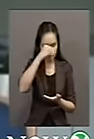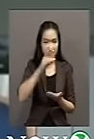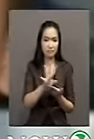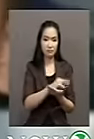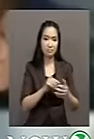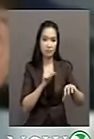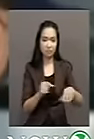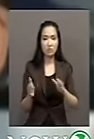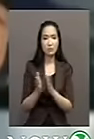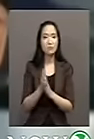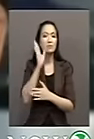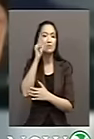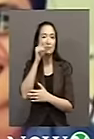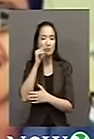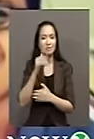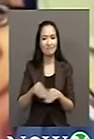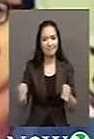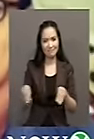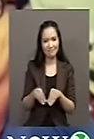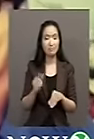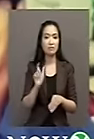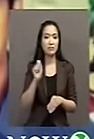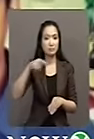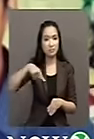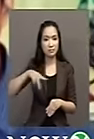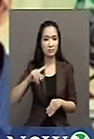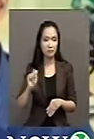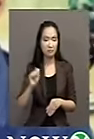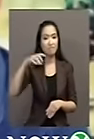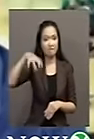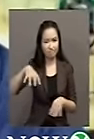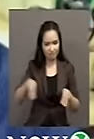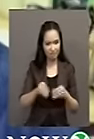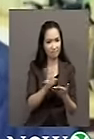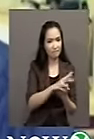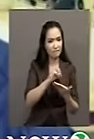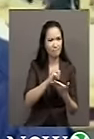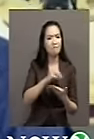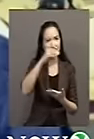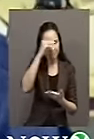าศัยอยู่กับบิดาในอพาร์ตเมนต์ใกล้กับมหาวิทยาลัยและตั้งใจจะเรียนสเก็ตน้ำแข็งเพิ่มเติมด้วย